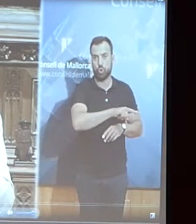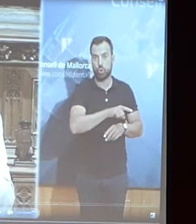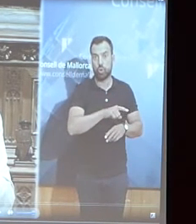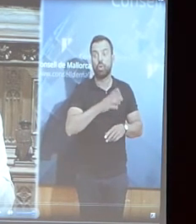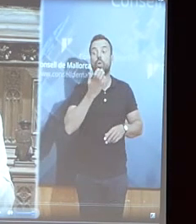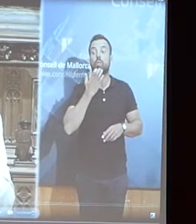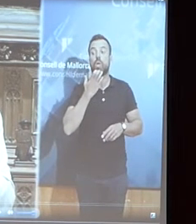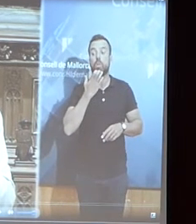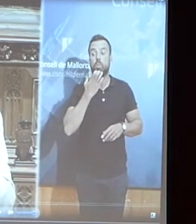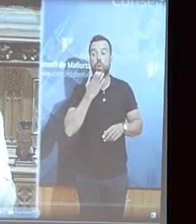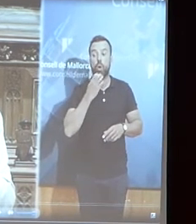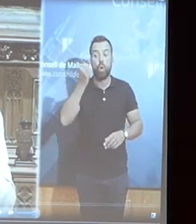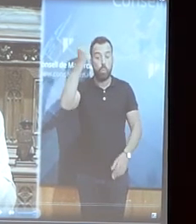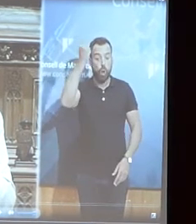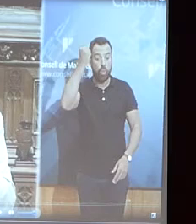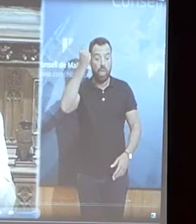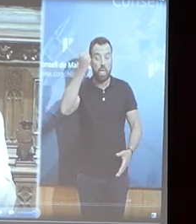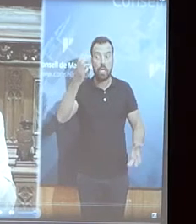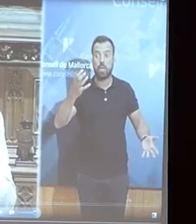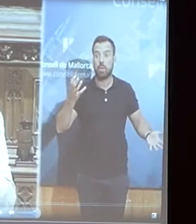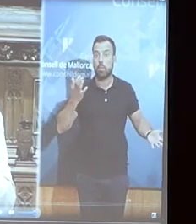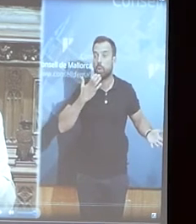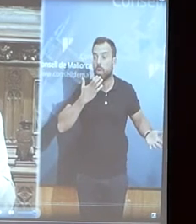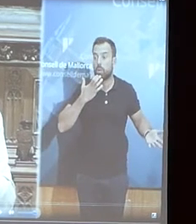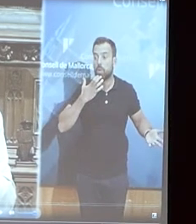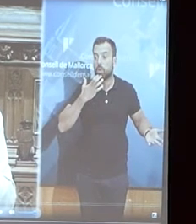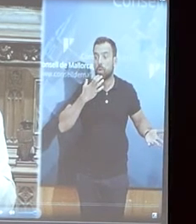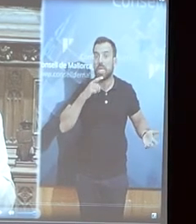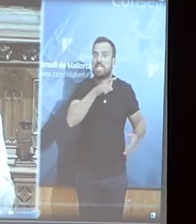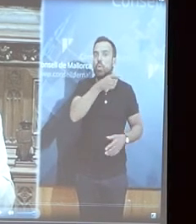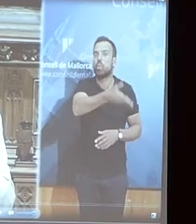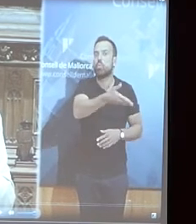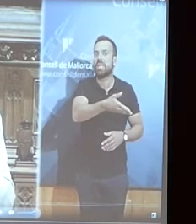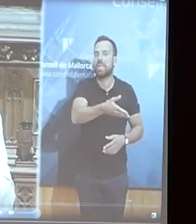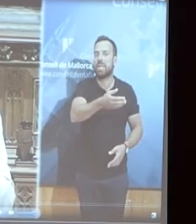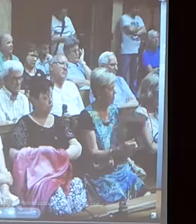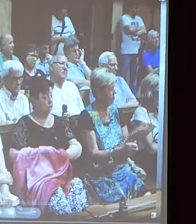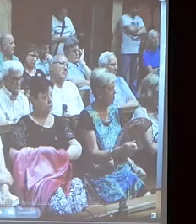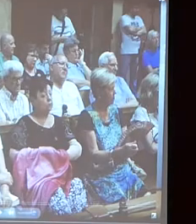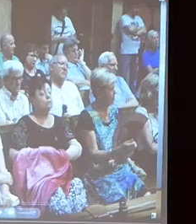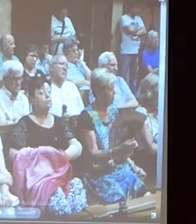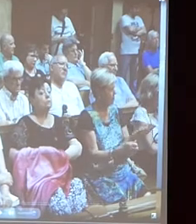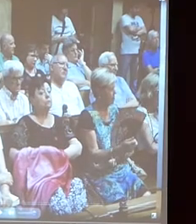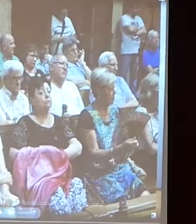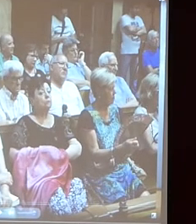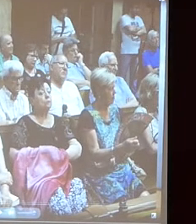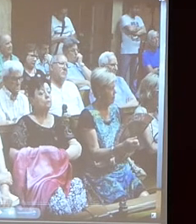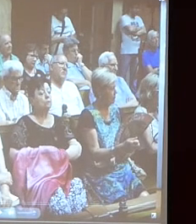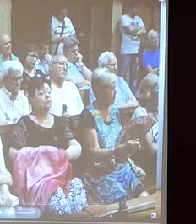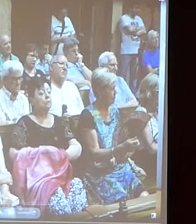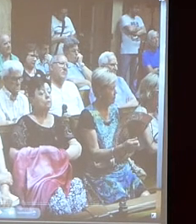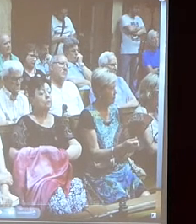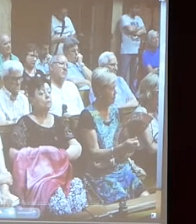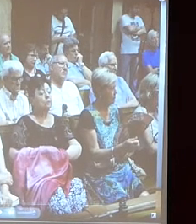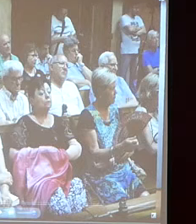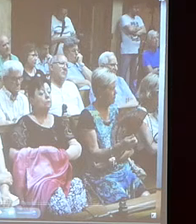poder? Aquest és el punt clau. És fonamental que la gent l'entengui. Qui mana? És fonamental per